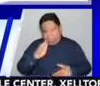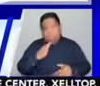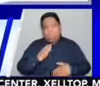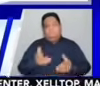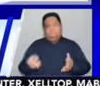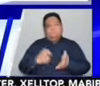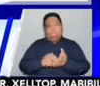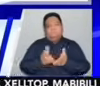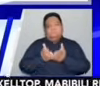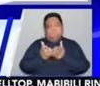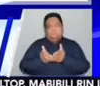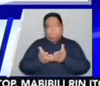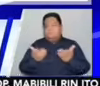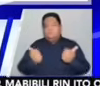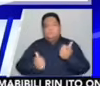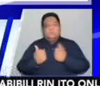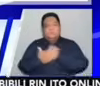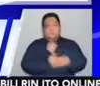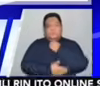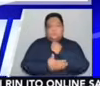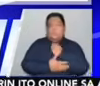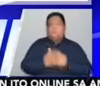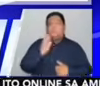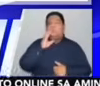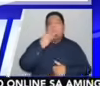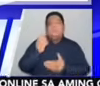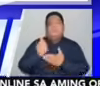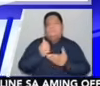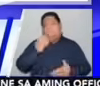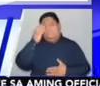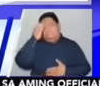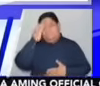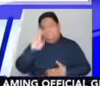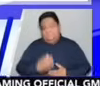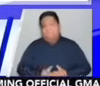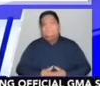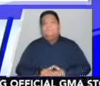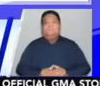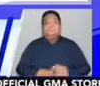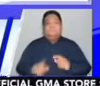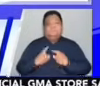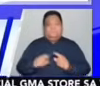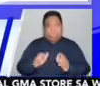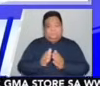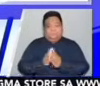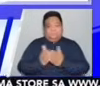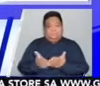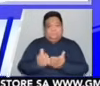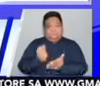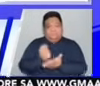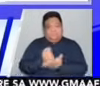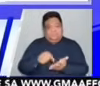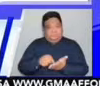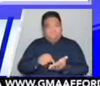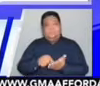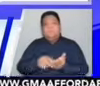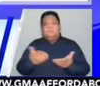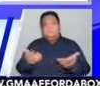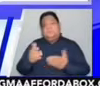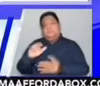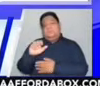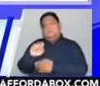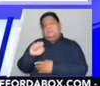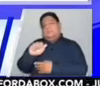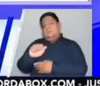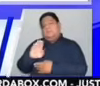at sino ang tumulong sa kanila pero base sa tatak sa kanyang Philippine passport sa Saba Malaysia sila unang nagpunta